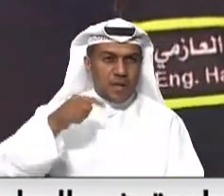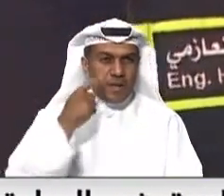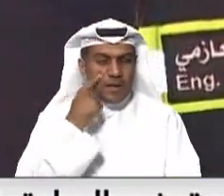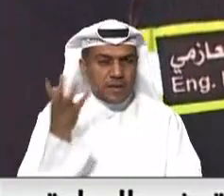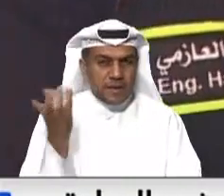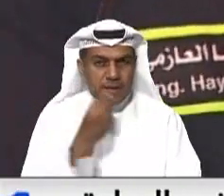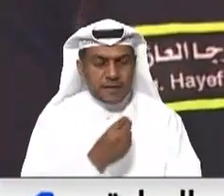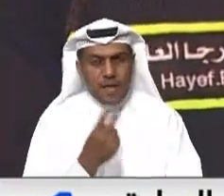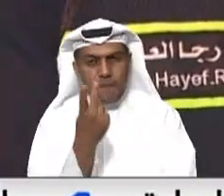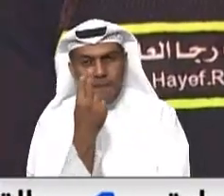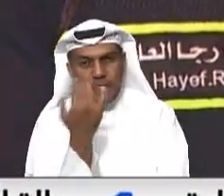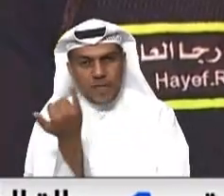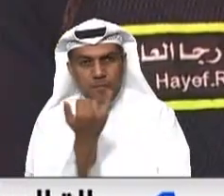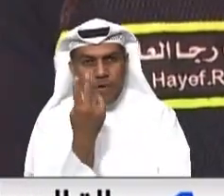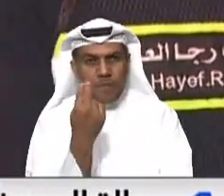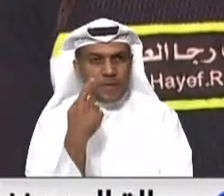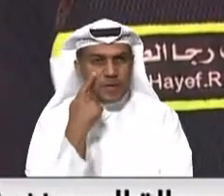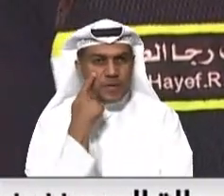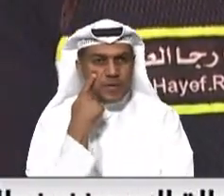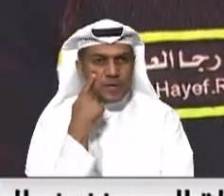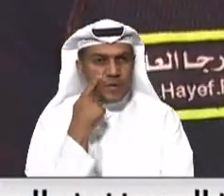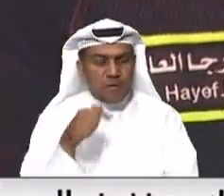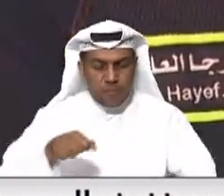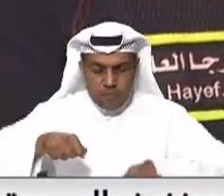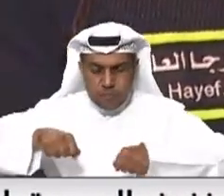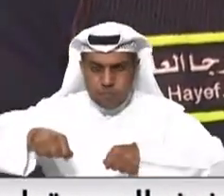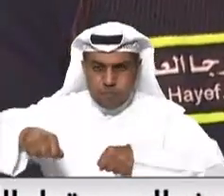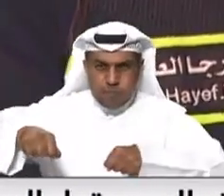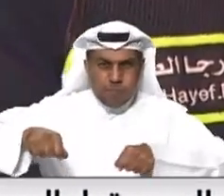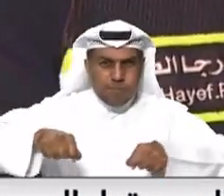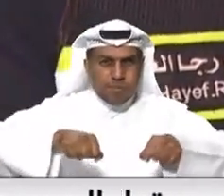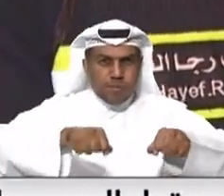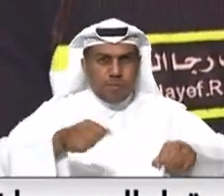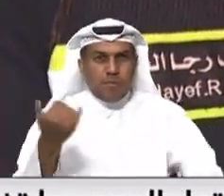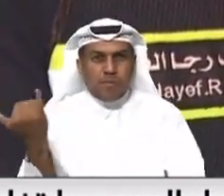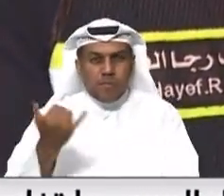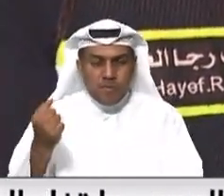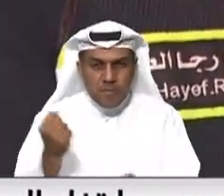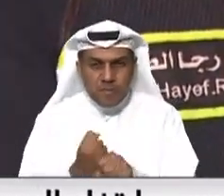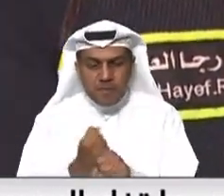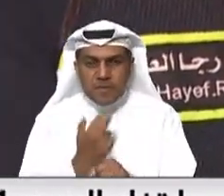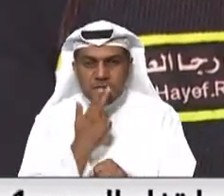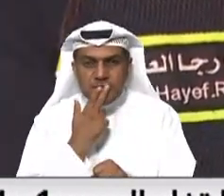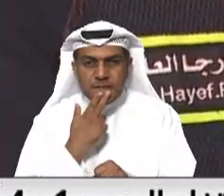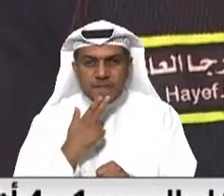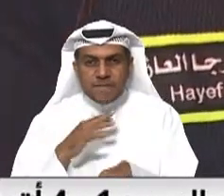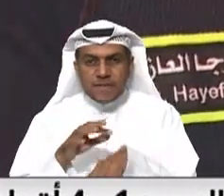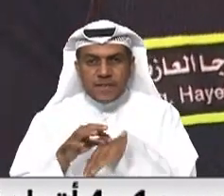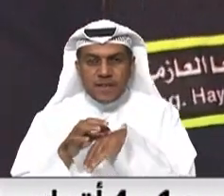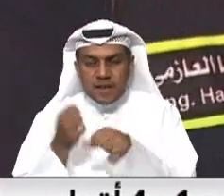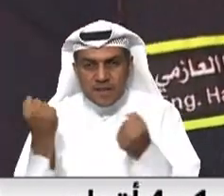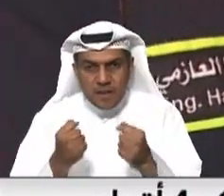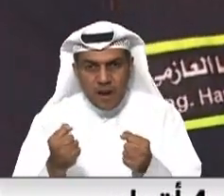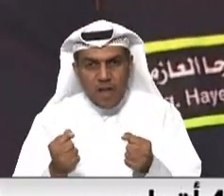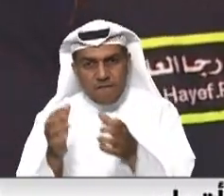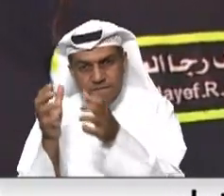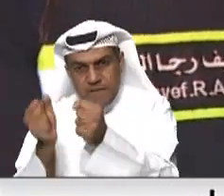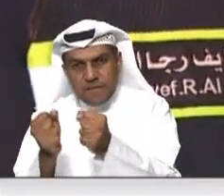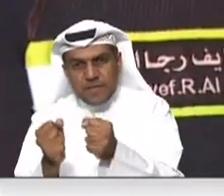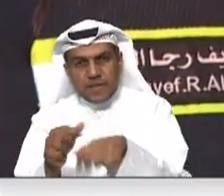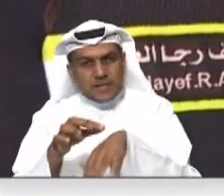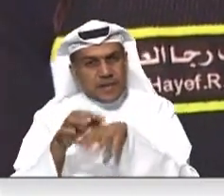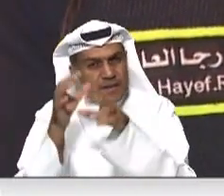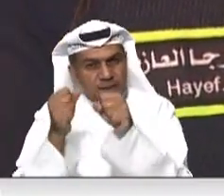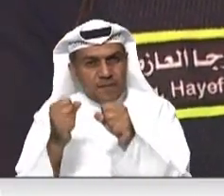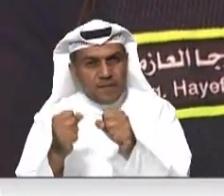قاعد نسكرهم لسلامة مرتادي الطريق وسلامة ممتلكاتهم، يعني قاعد نسكرها